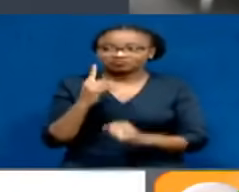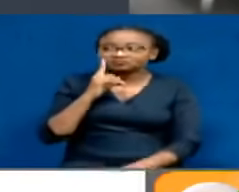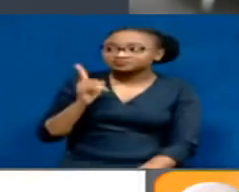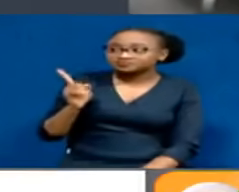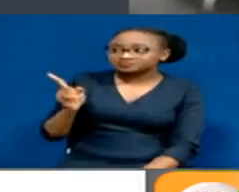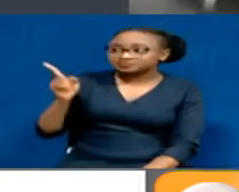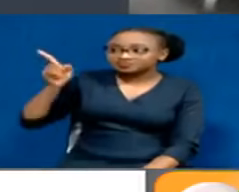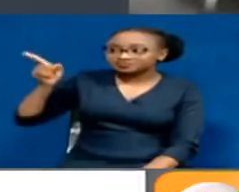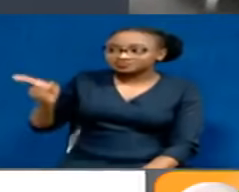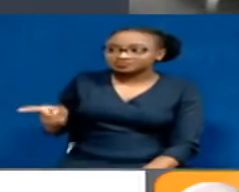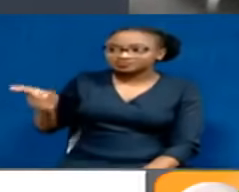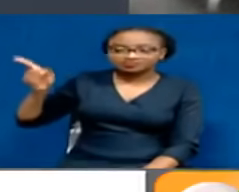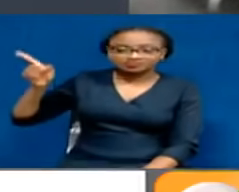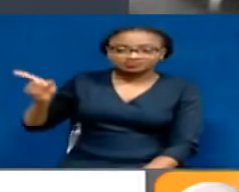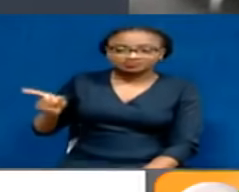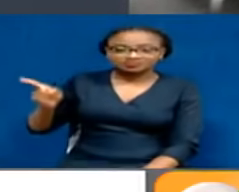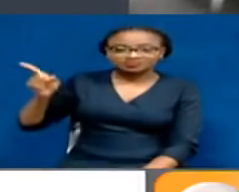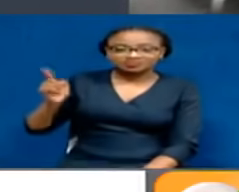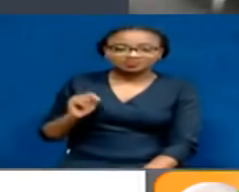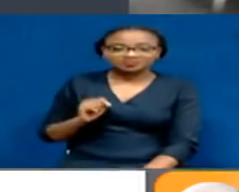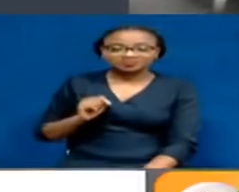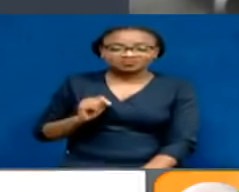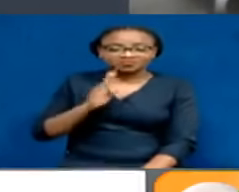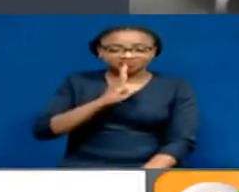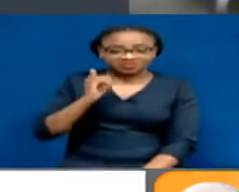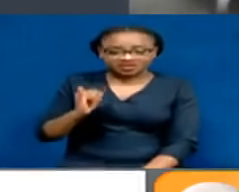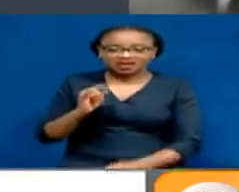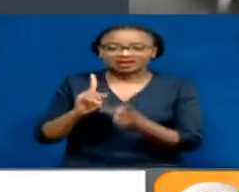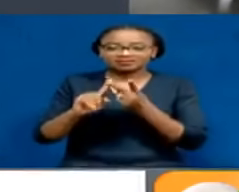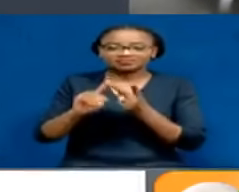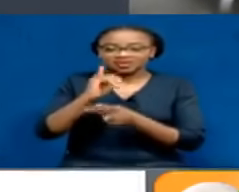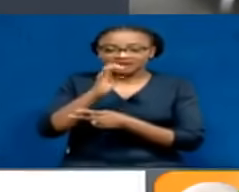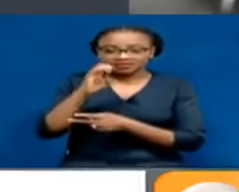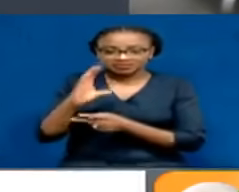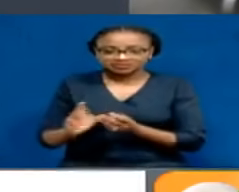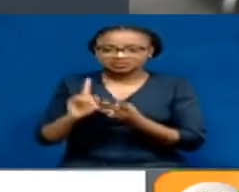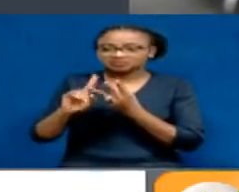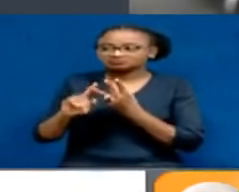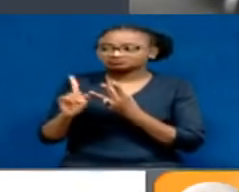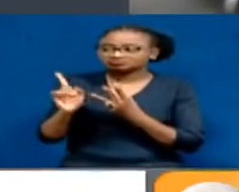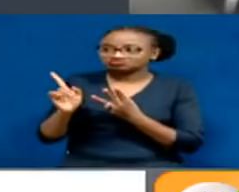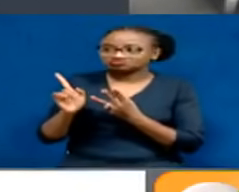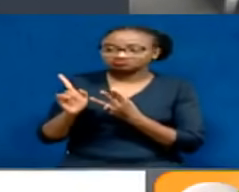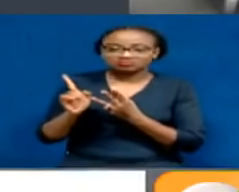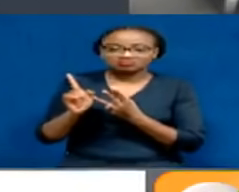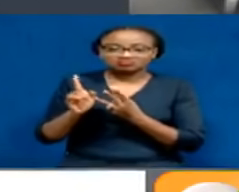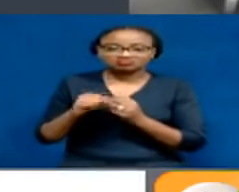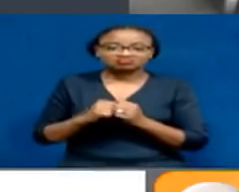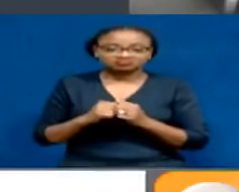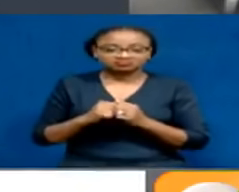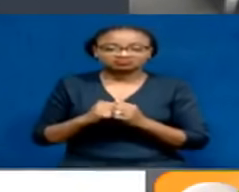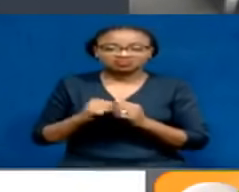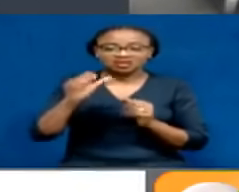ODM Raila Odinga, kamati ya BBI, tume huru ya uchaguzi na mipaka, na mwanasheria mkuu Kihara